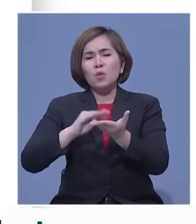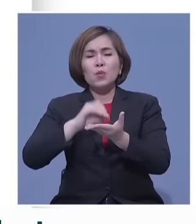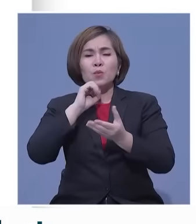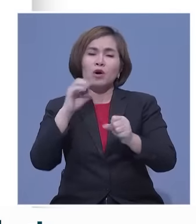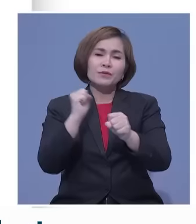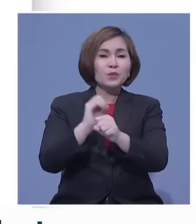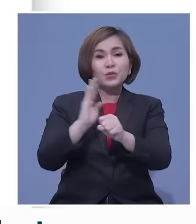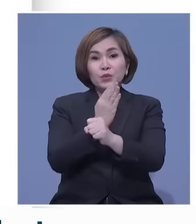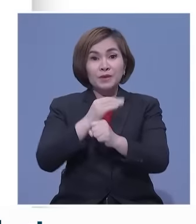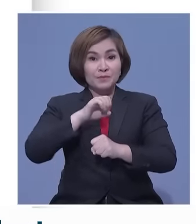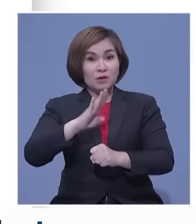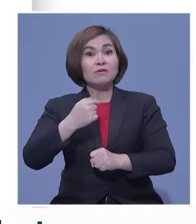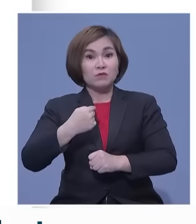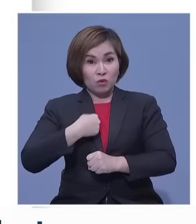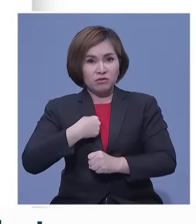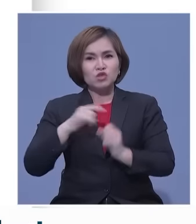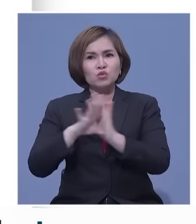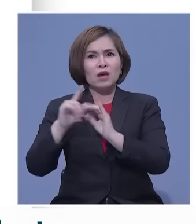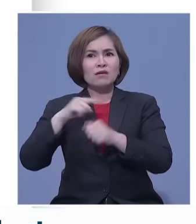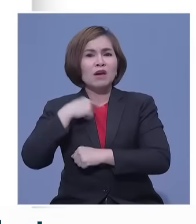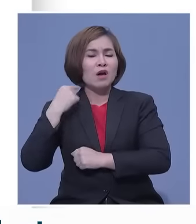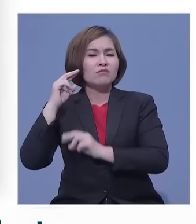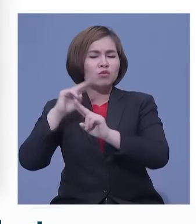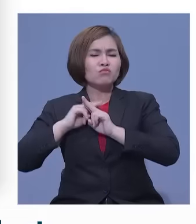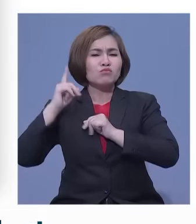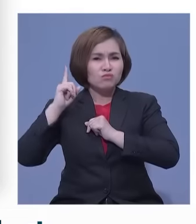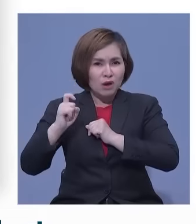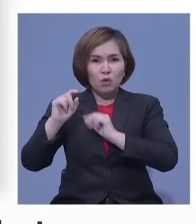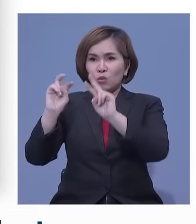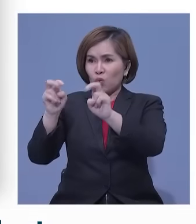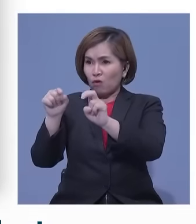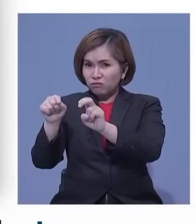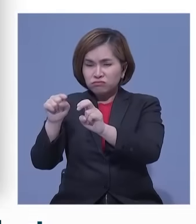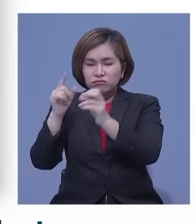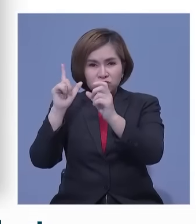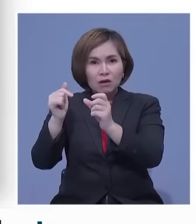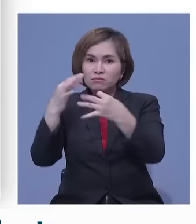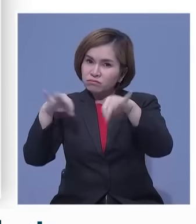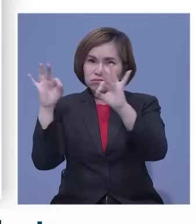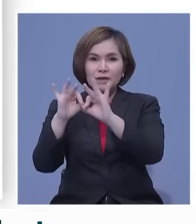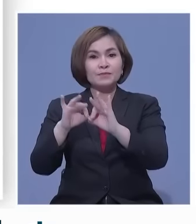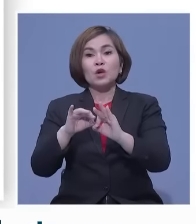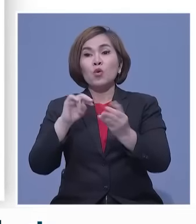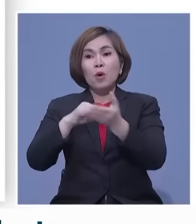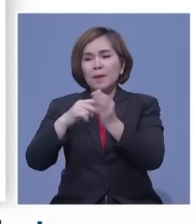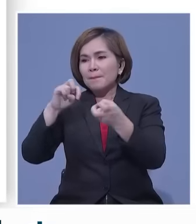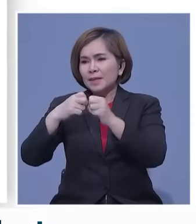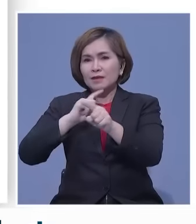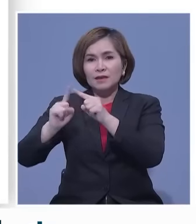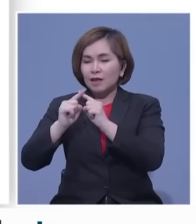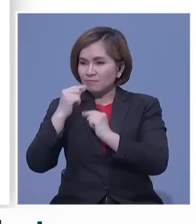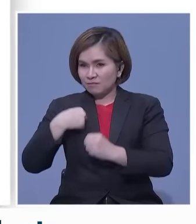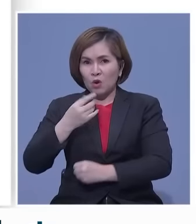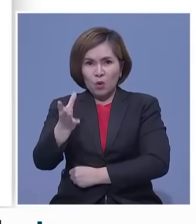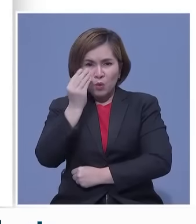ธุรกิจกับบริษัทของผมแล้วฆ่าตัวตายอันนี้คือประเด็นใหญ่ที่สุดผมไม่เคยได้รู้มาก่อนเลยและ